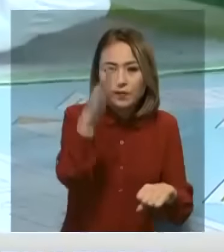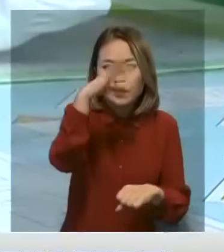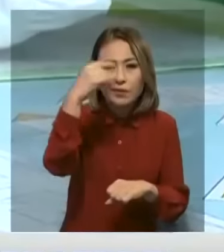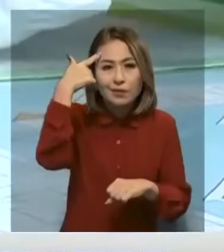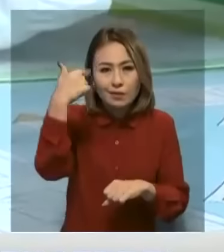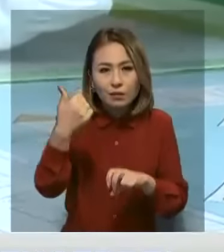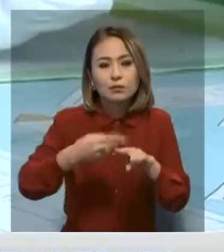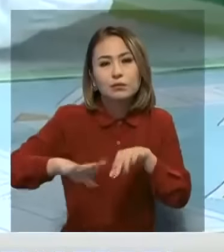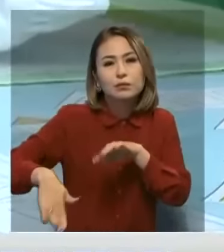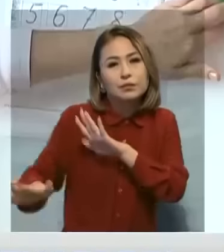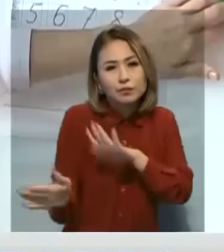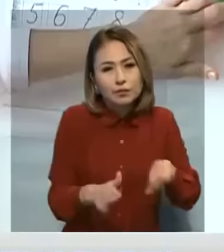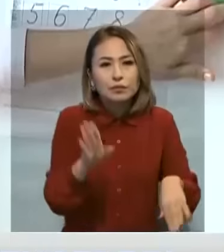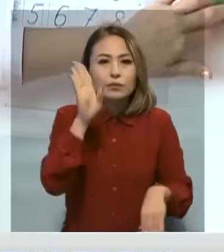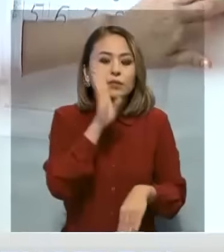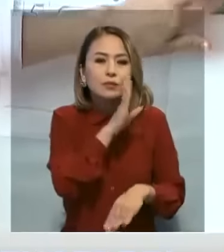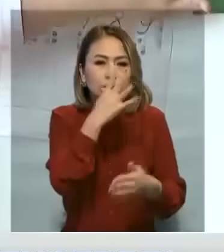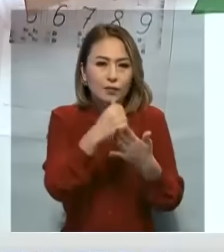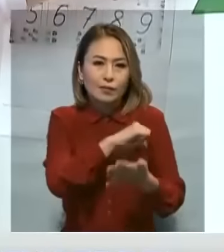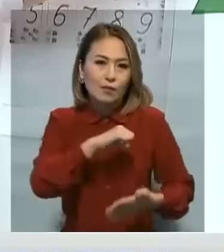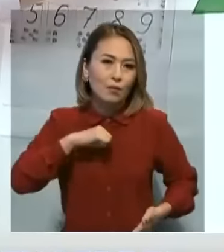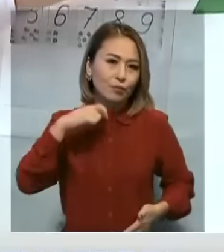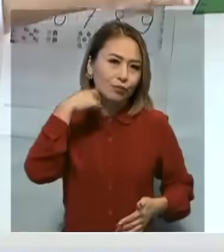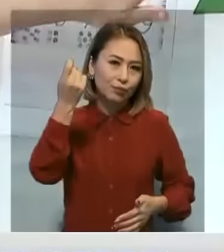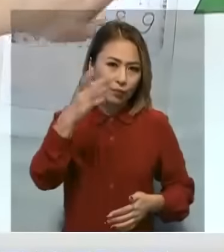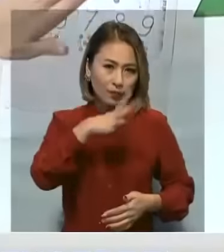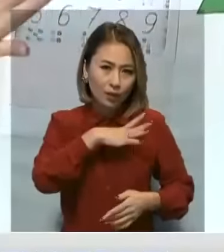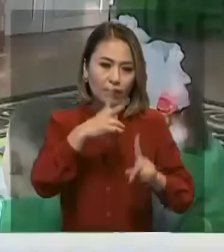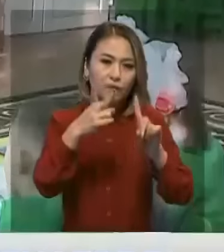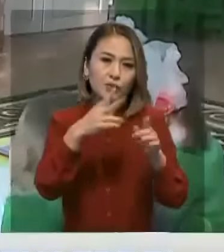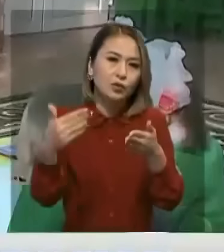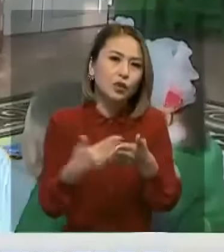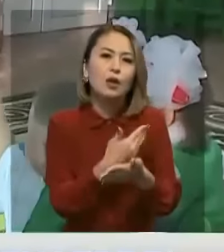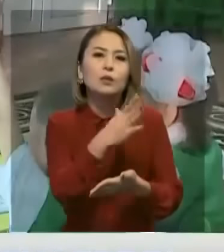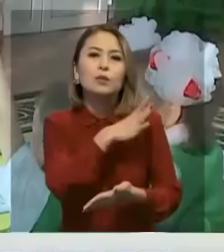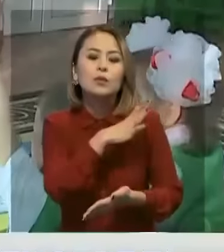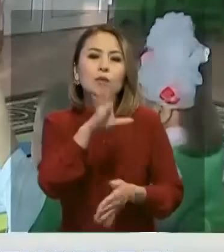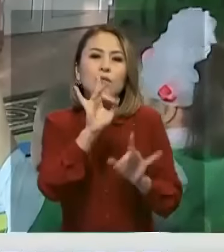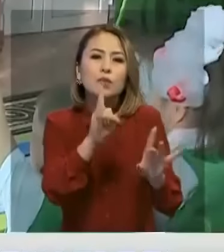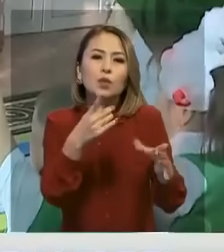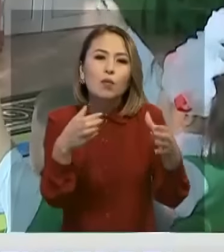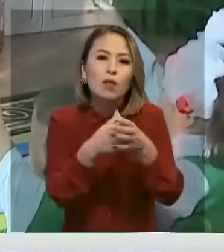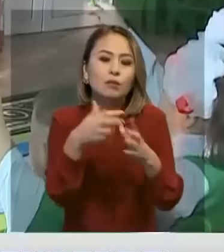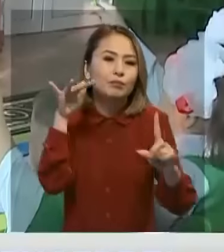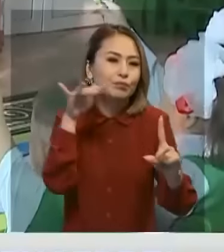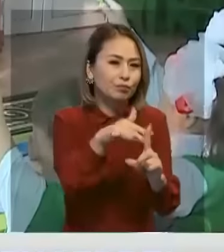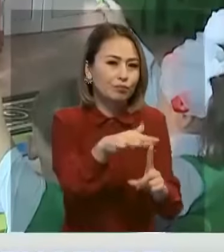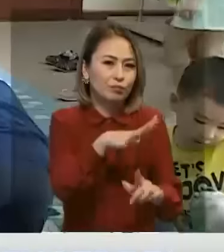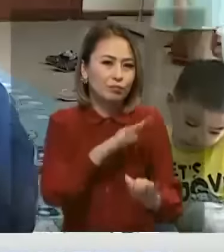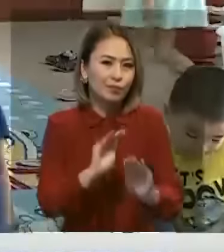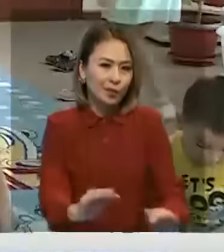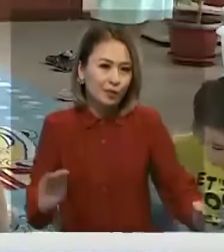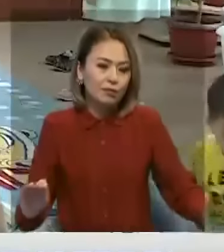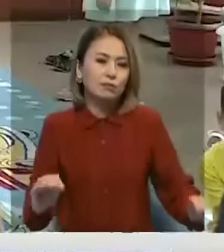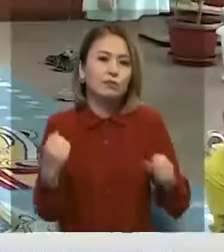білеміз. Кейін күдікті келіншек өз-өзіне қол салды. Екіншісінде жаңа айтып өткеніміздей бір топ бала өзге